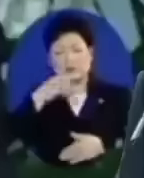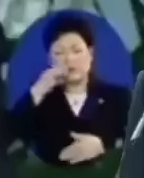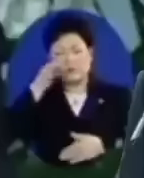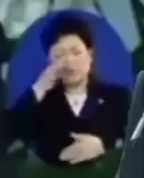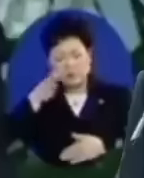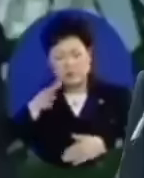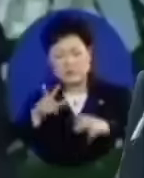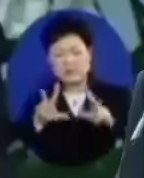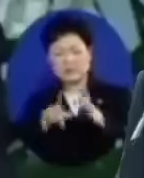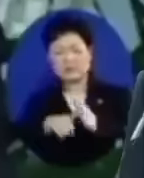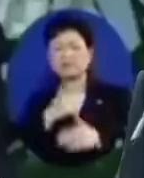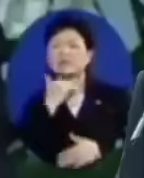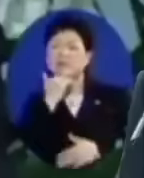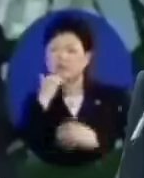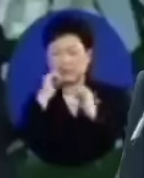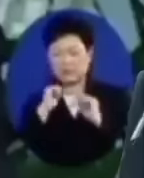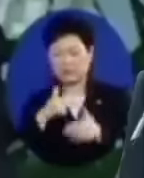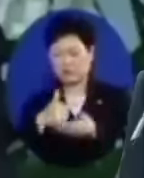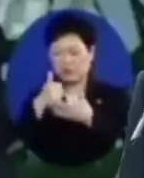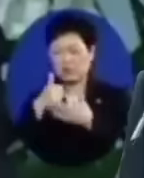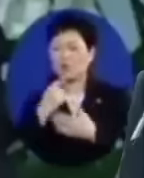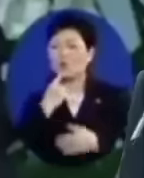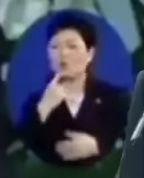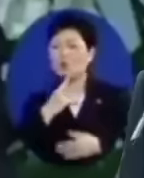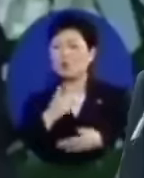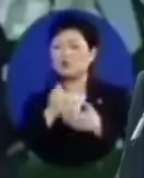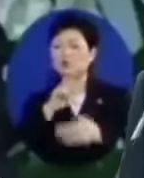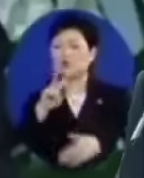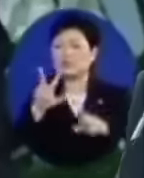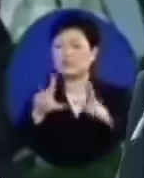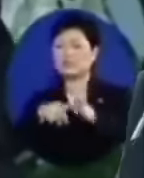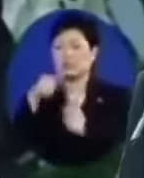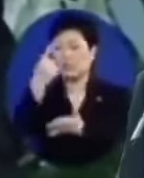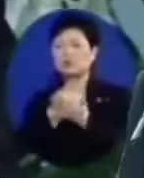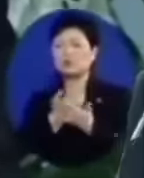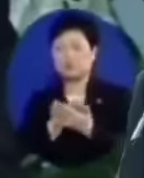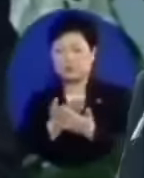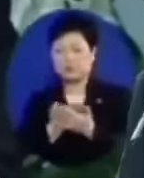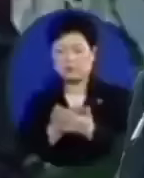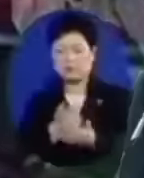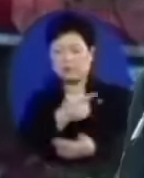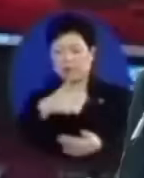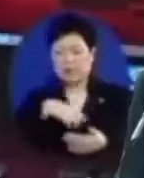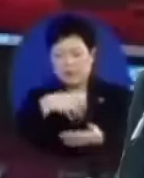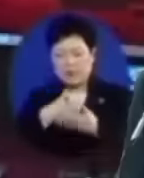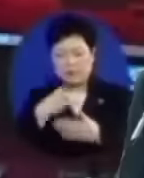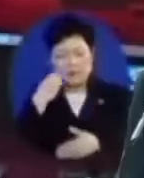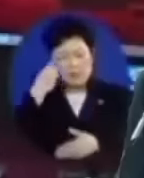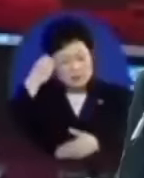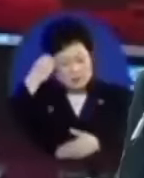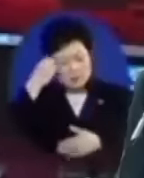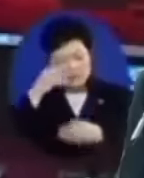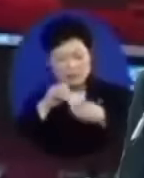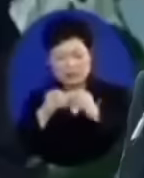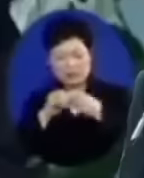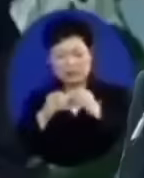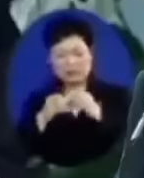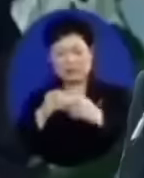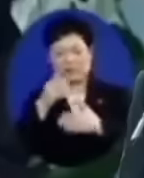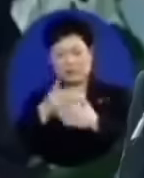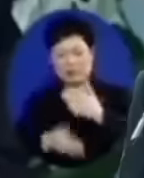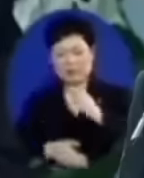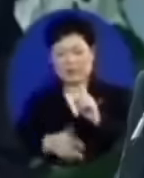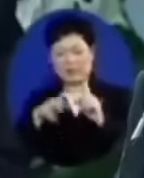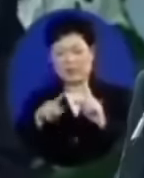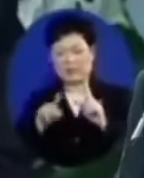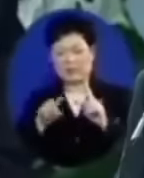이 시간도 기다리고 계신 내 주님, 오 주여 이 시간에 오시옵소서. 너무나 감격적인 시를 남겼습니다. 우리 1절